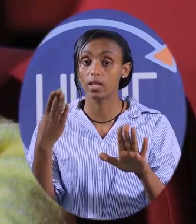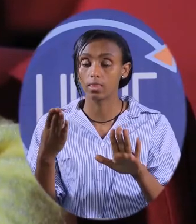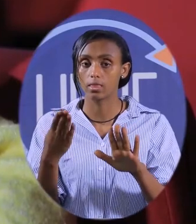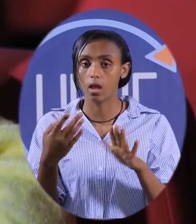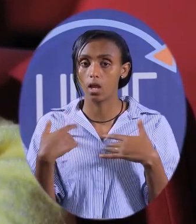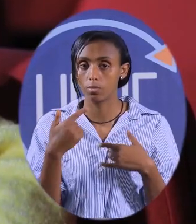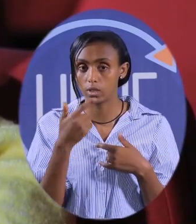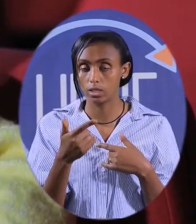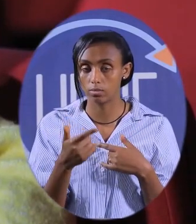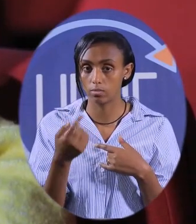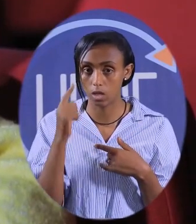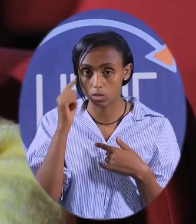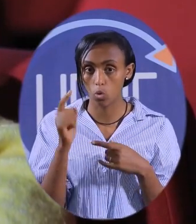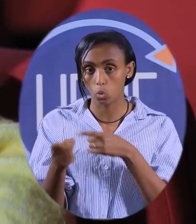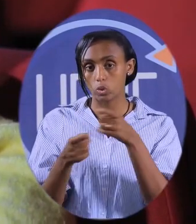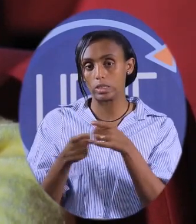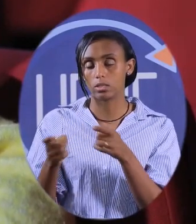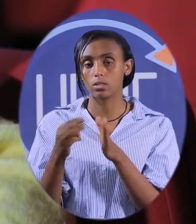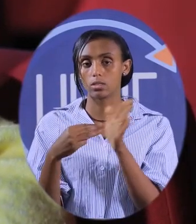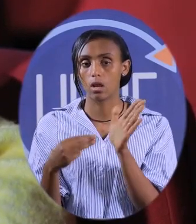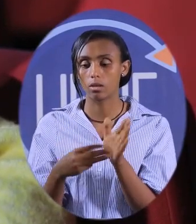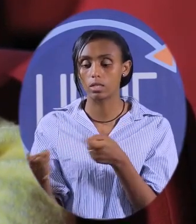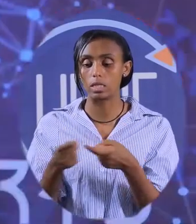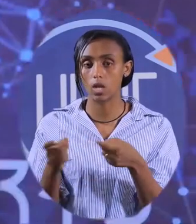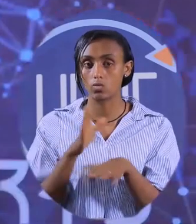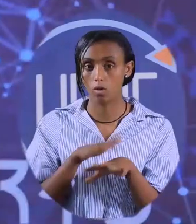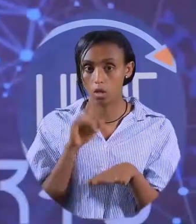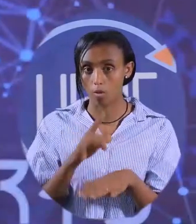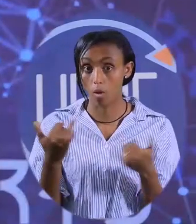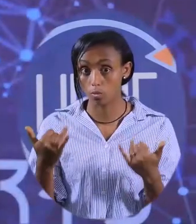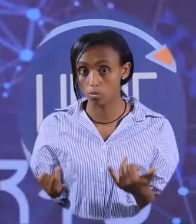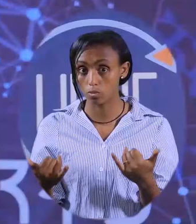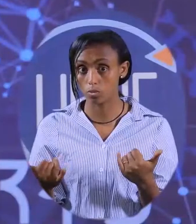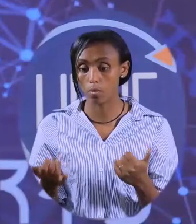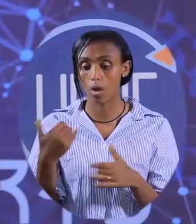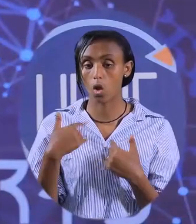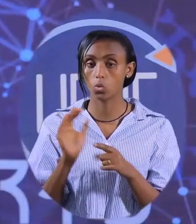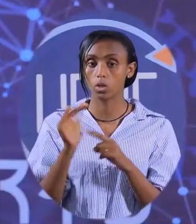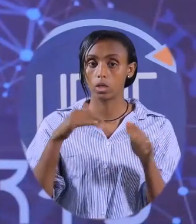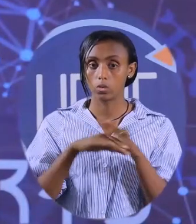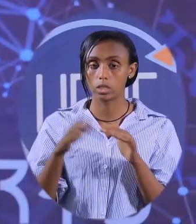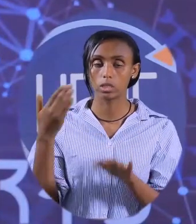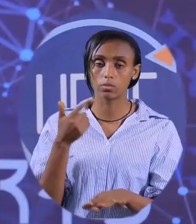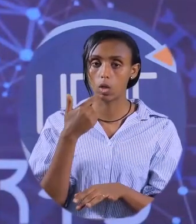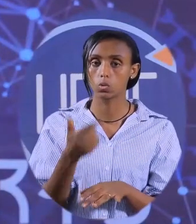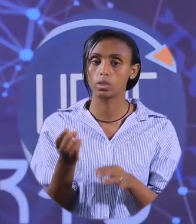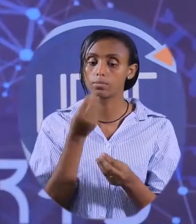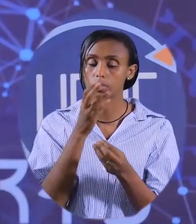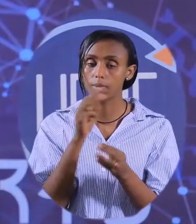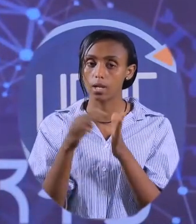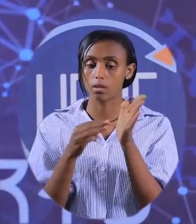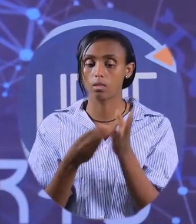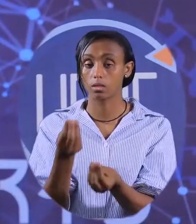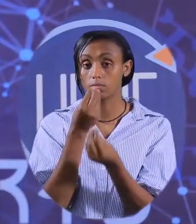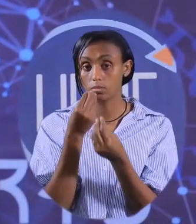የምናስበው ከቁጥጥር ስርዓት ማስተዳደሩ ላይ ነው። አሁን ባለን ሁኔታ ቅድም ያልኩት የምግብና ሥርዓተ ምግብ